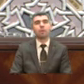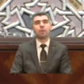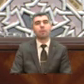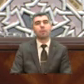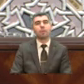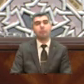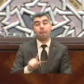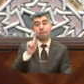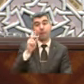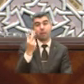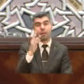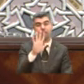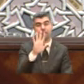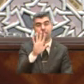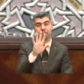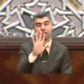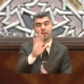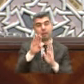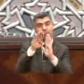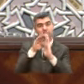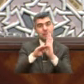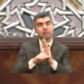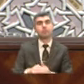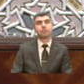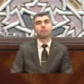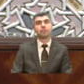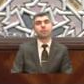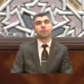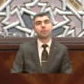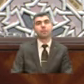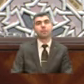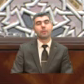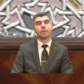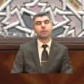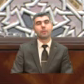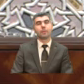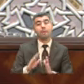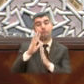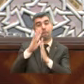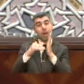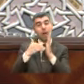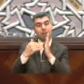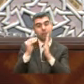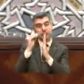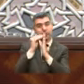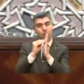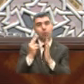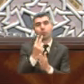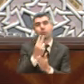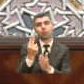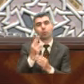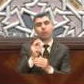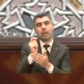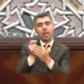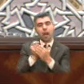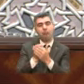المادة 152 من النظام الداخلي لمجلس النواب، فقد تمت برمجة طلبين.